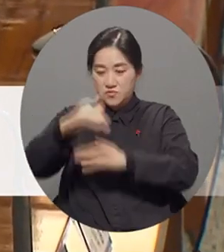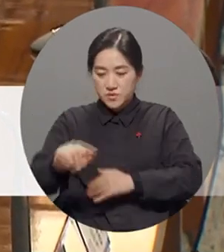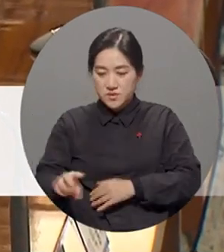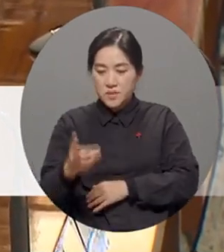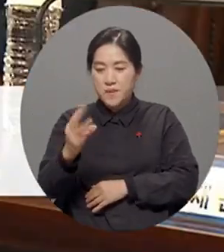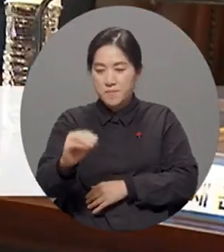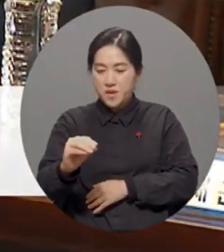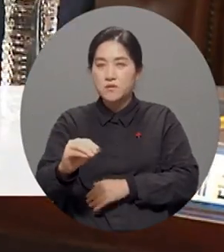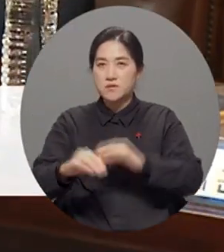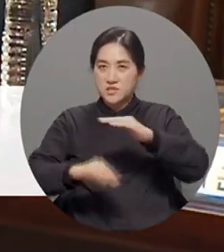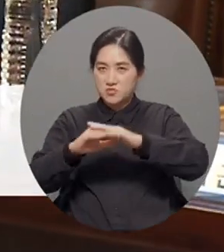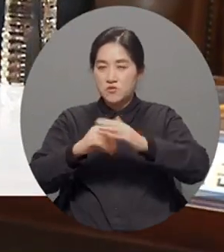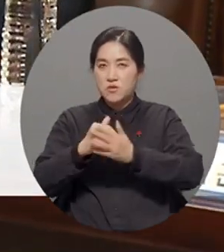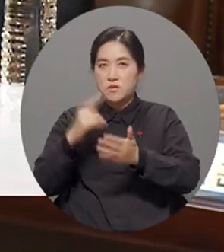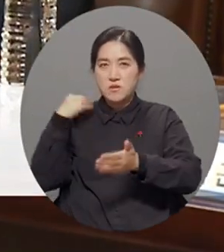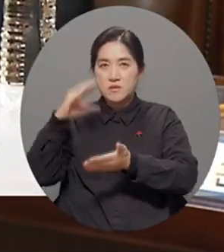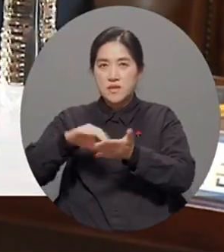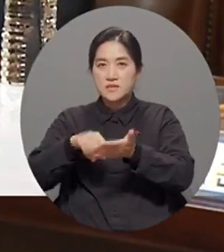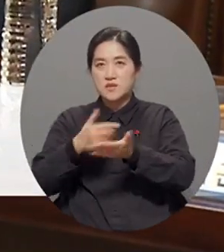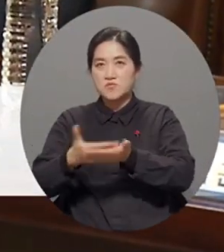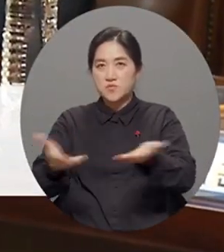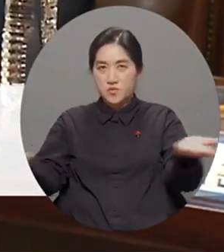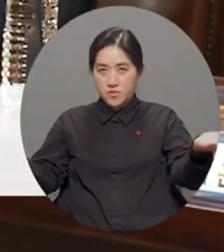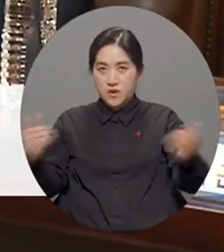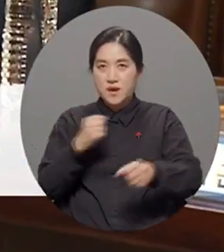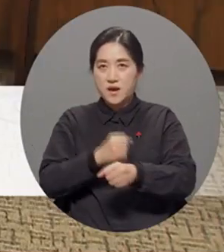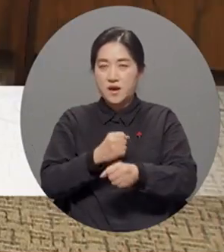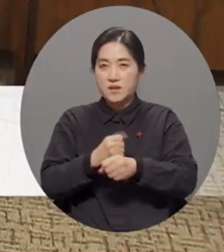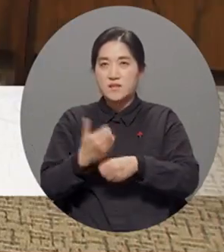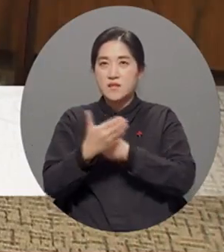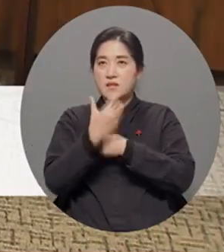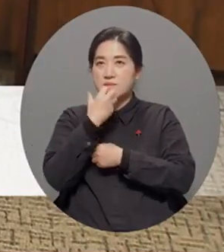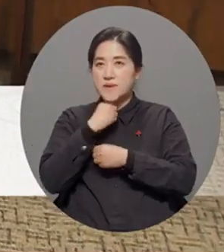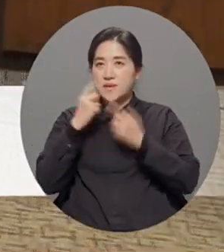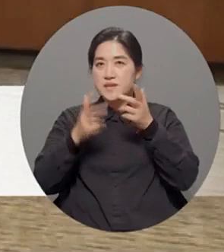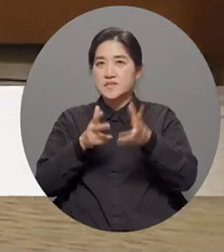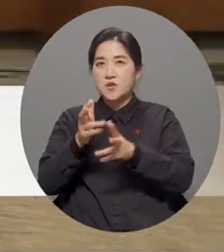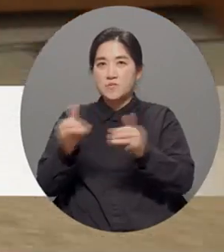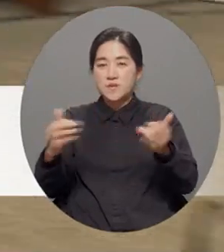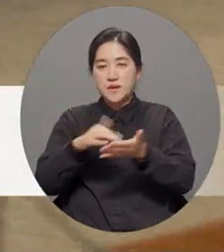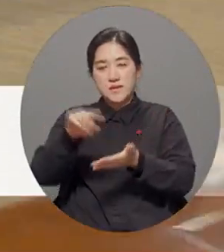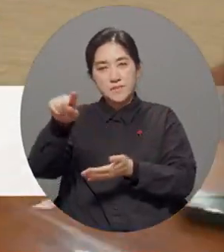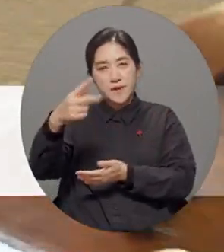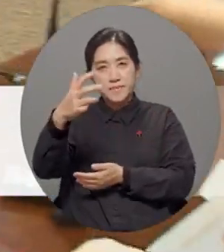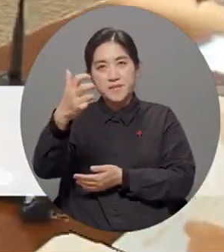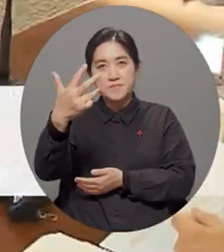한도에서 돌려주기로 했습니다. 이번 프로그램으로 혜택을 받는 개인 사업자는